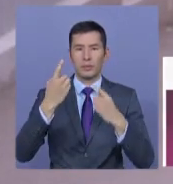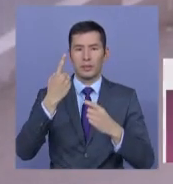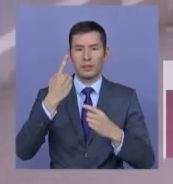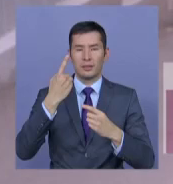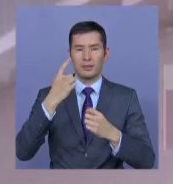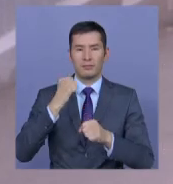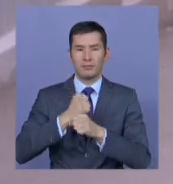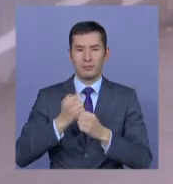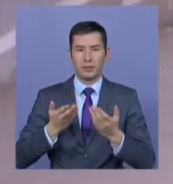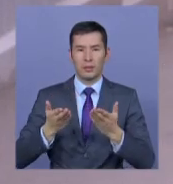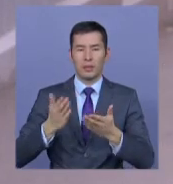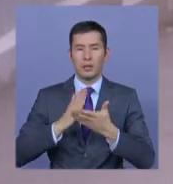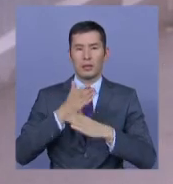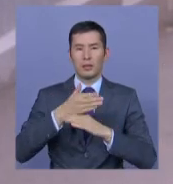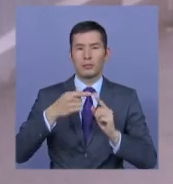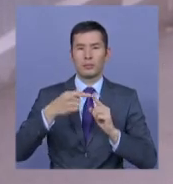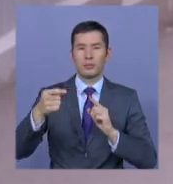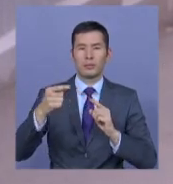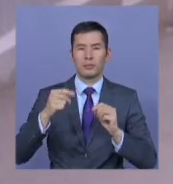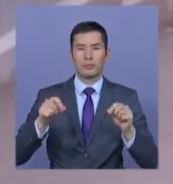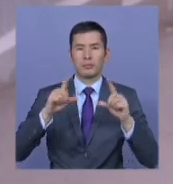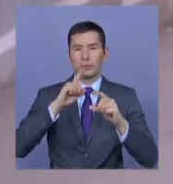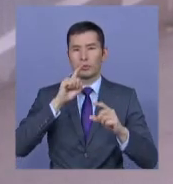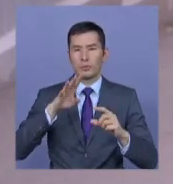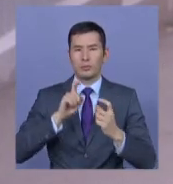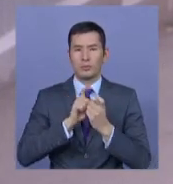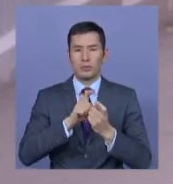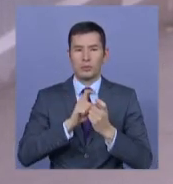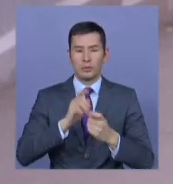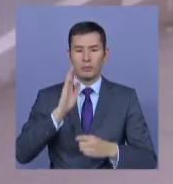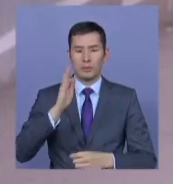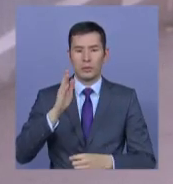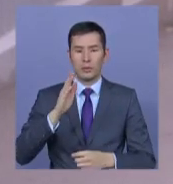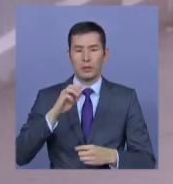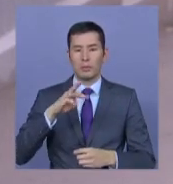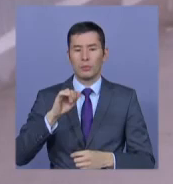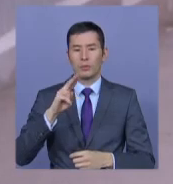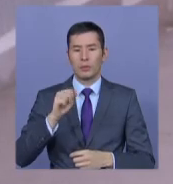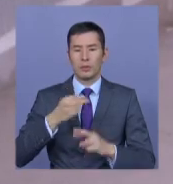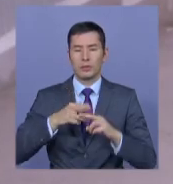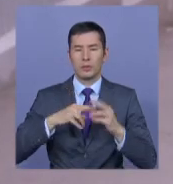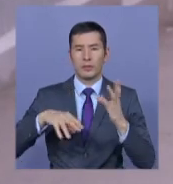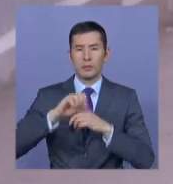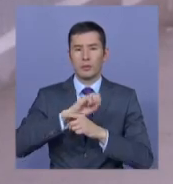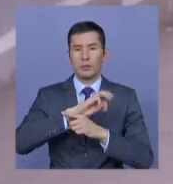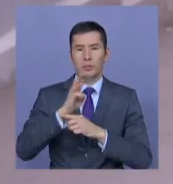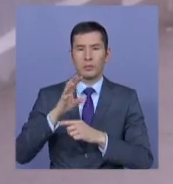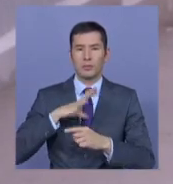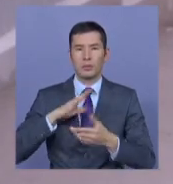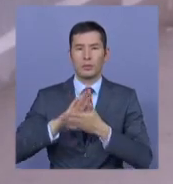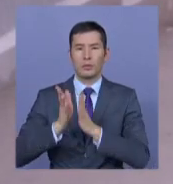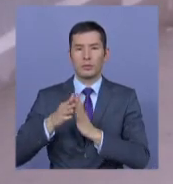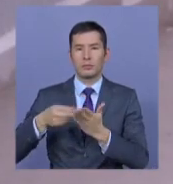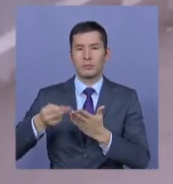бар. Жуық арада нанның бағасын көтермеу жоспарланып отыр. Наубайханаларды үздіксіз ұнмен қамтамасыз ету үшін меморандумға қол қойдық.